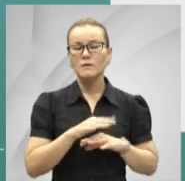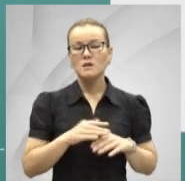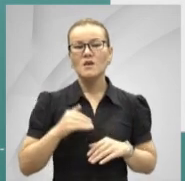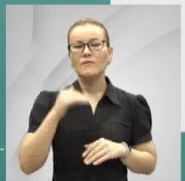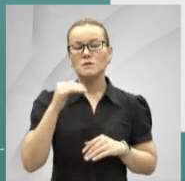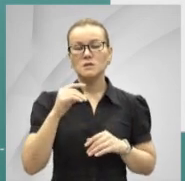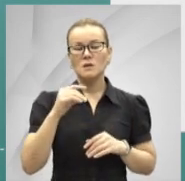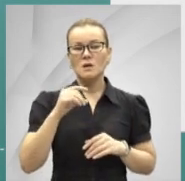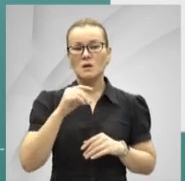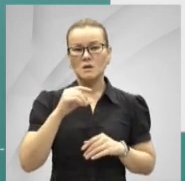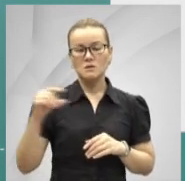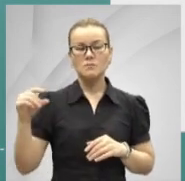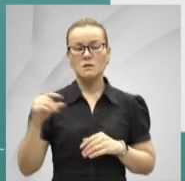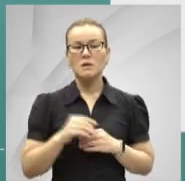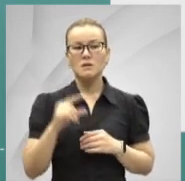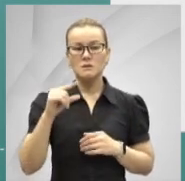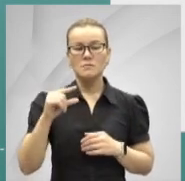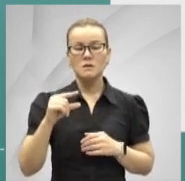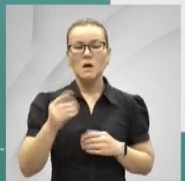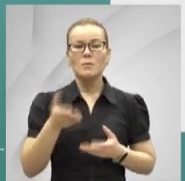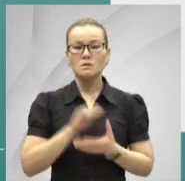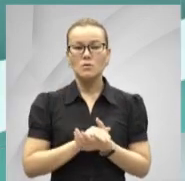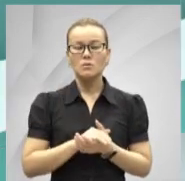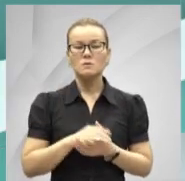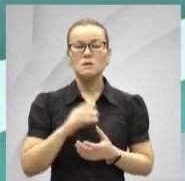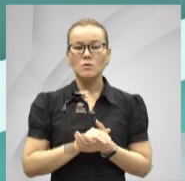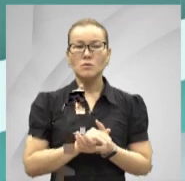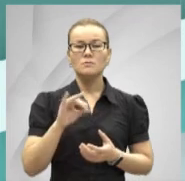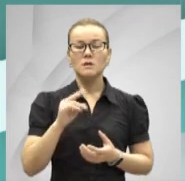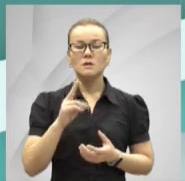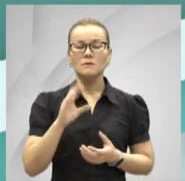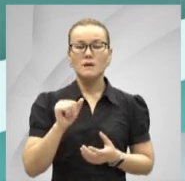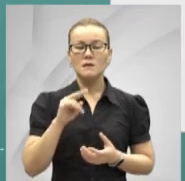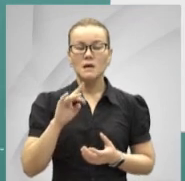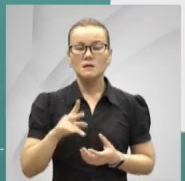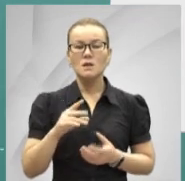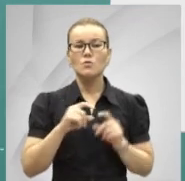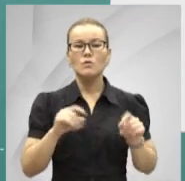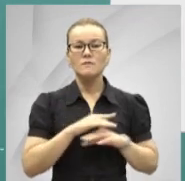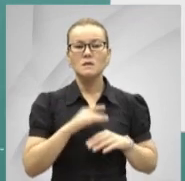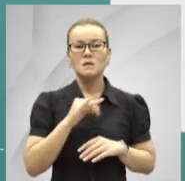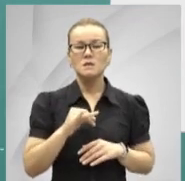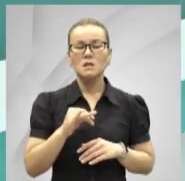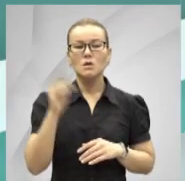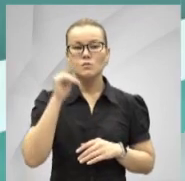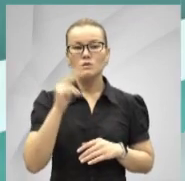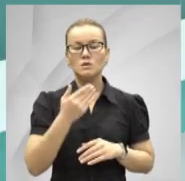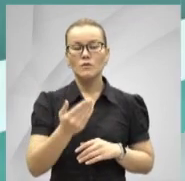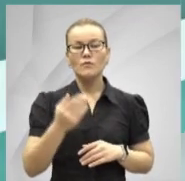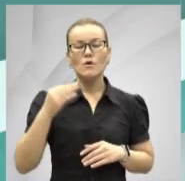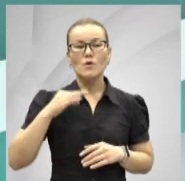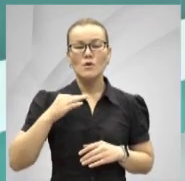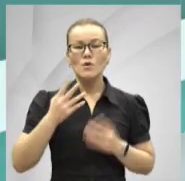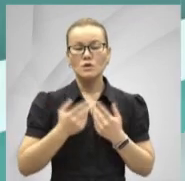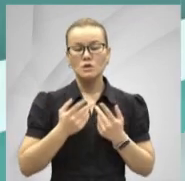высших степеней, а также познакомились с биквадратным уравнением и научились его решать.